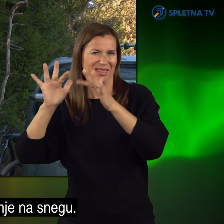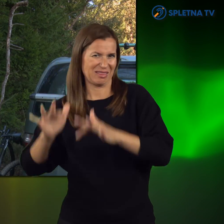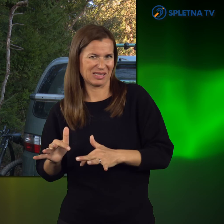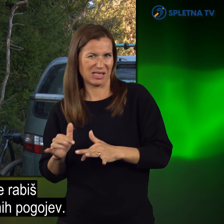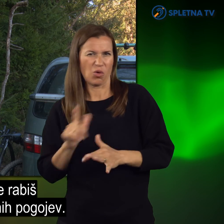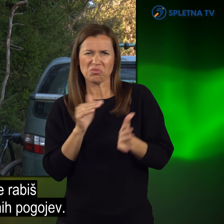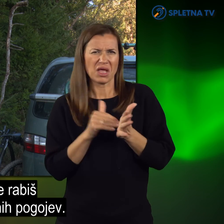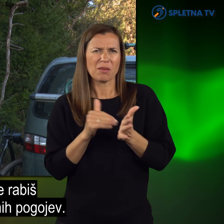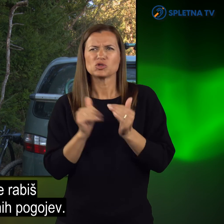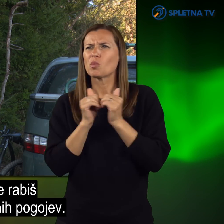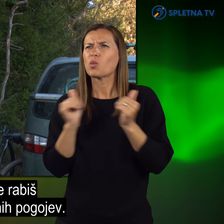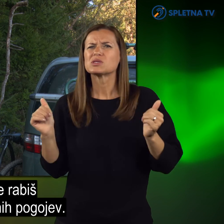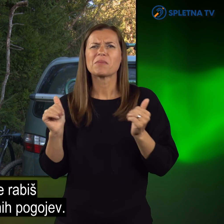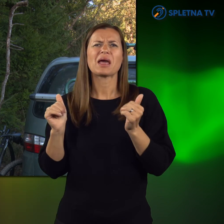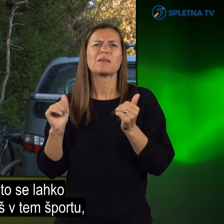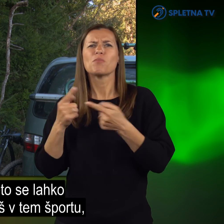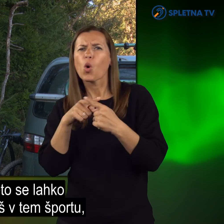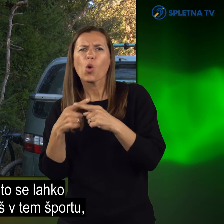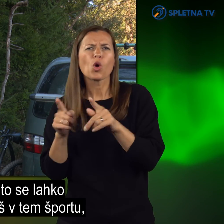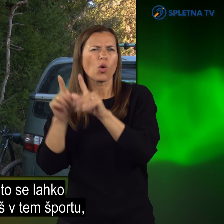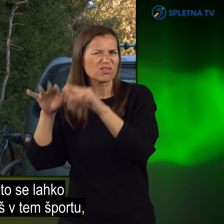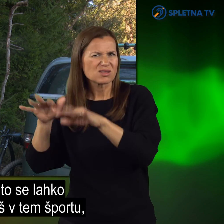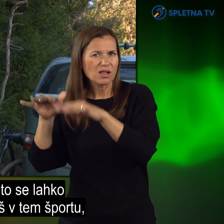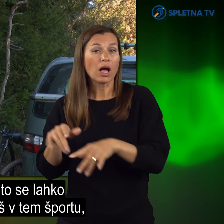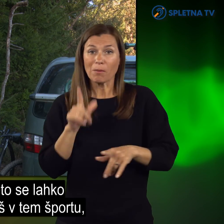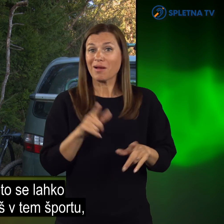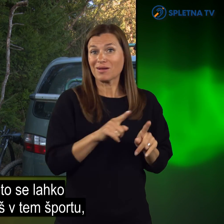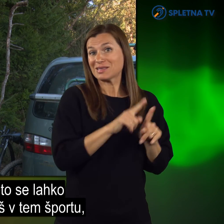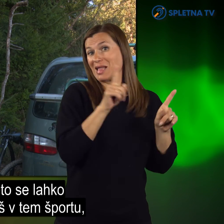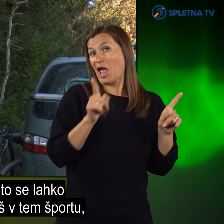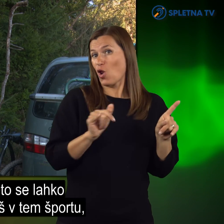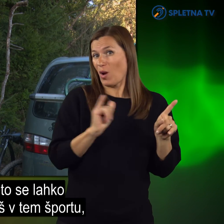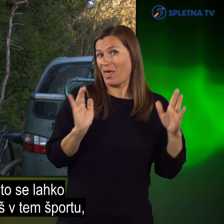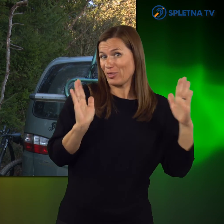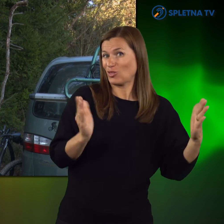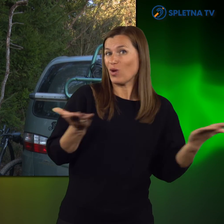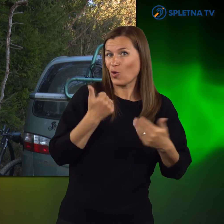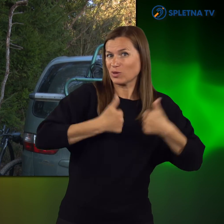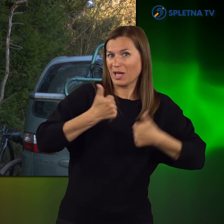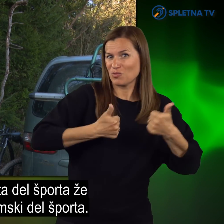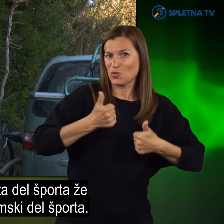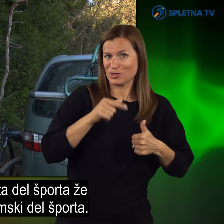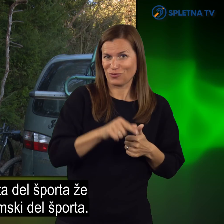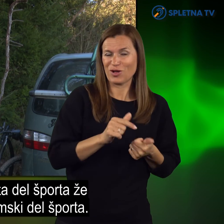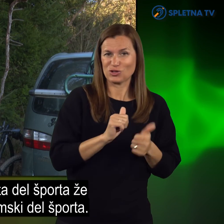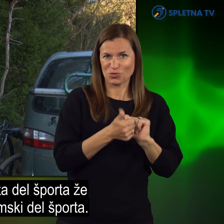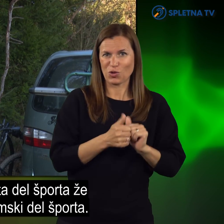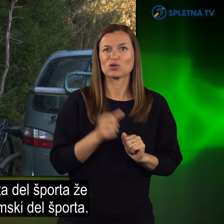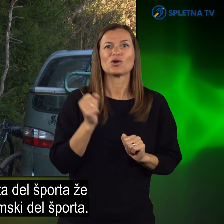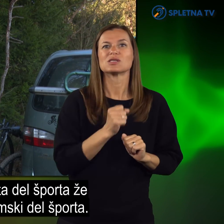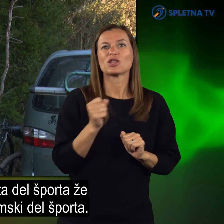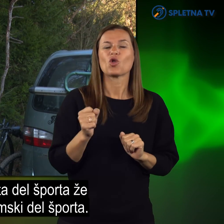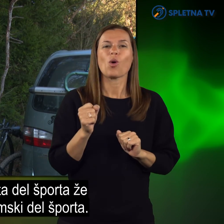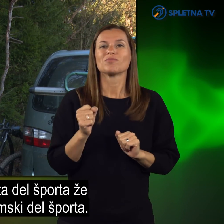snegu, ne rabiš posebnih pogojev, celo leto se lahko udejstvuješ v tem športu. Tako da je zdaj v bistvu,